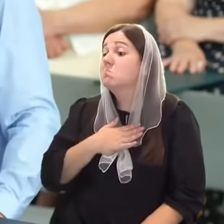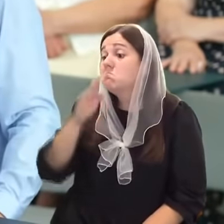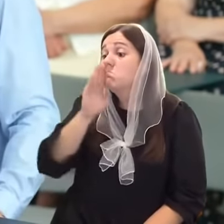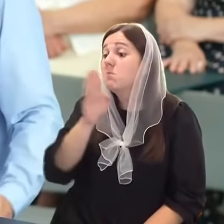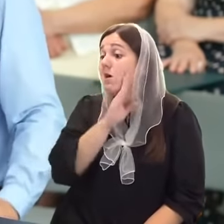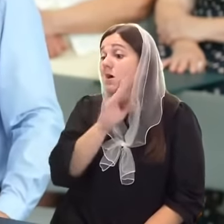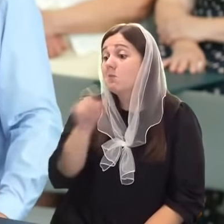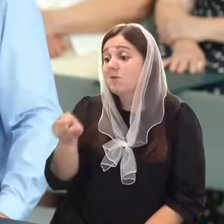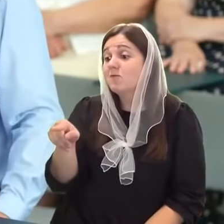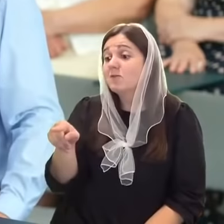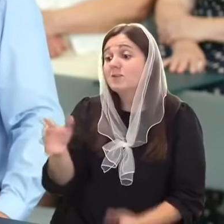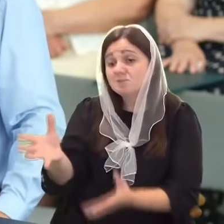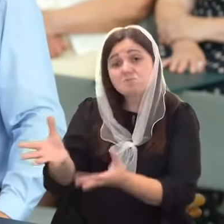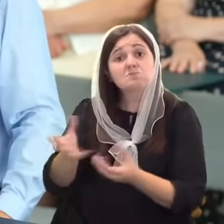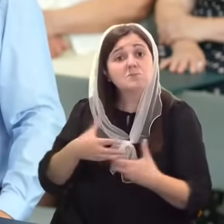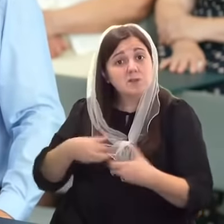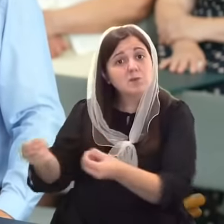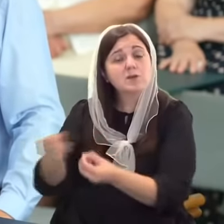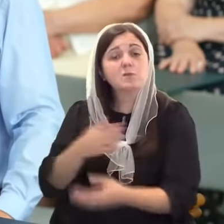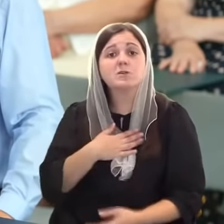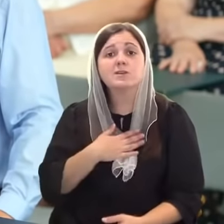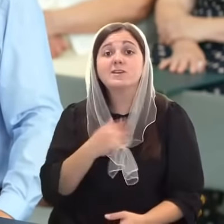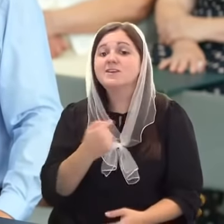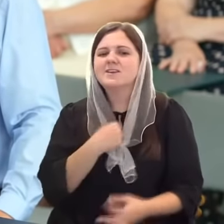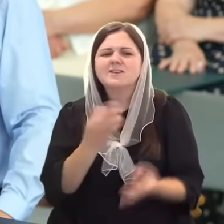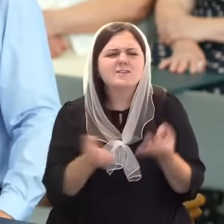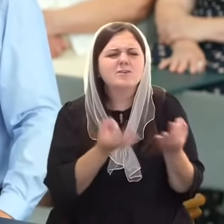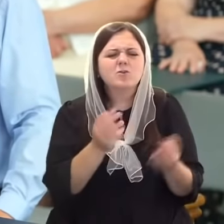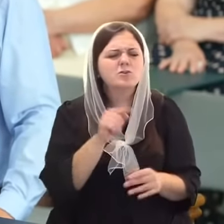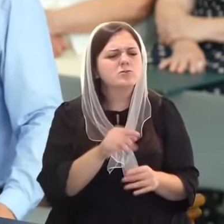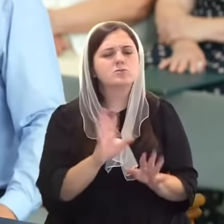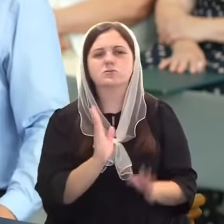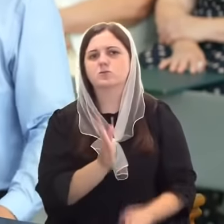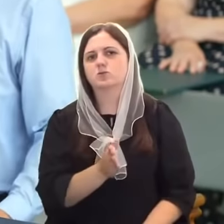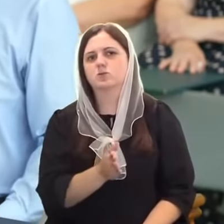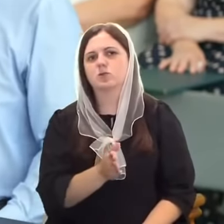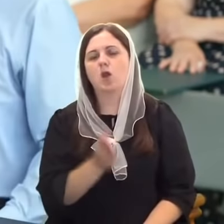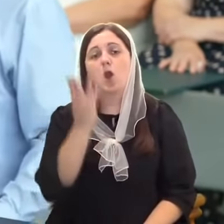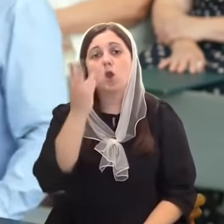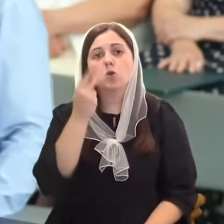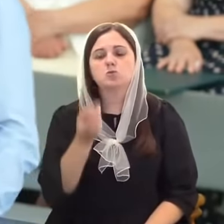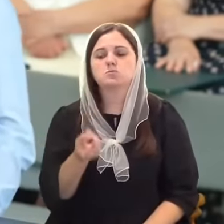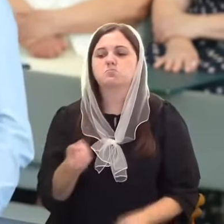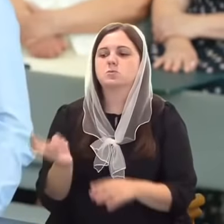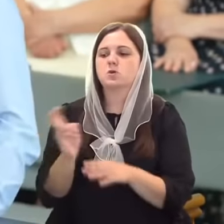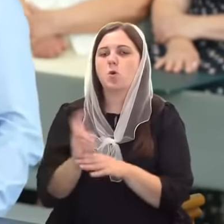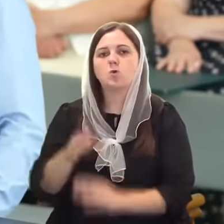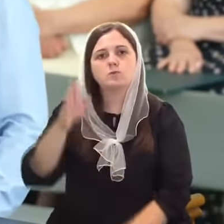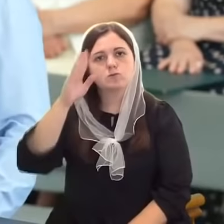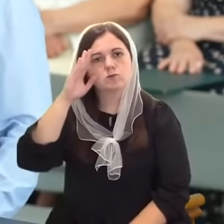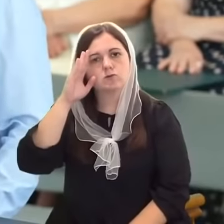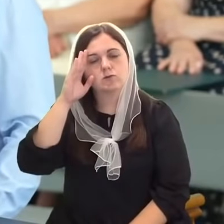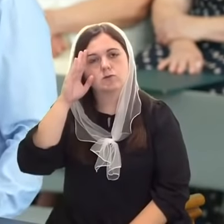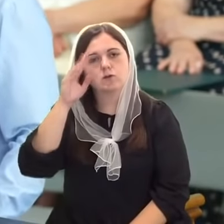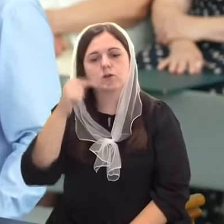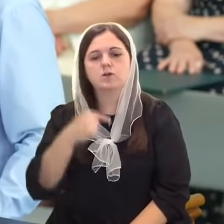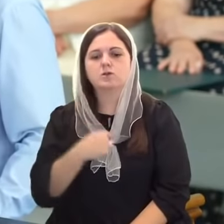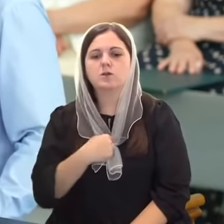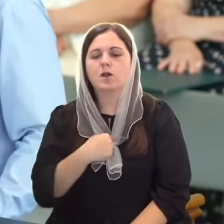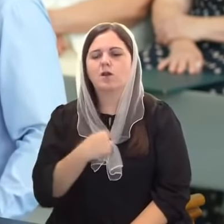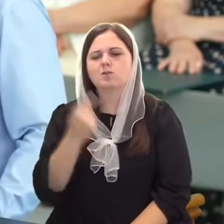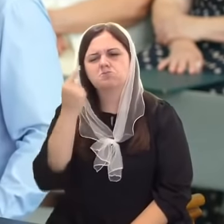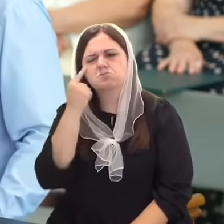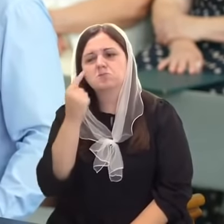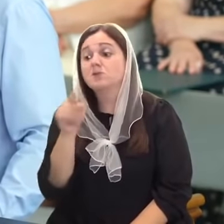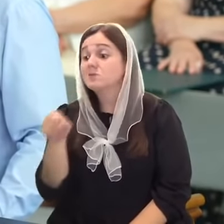это моя мама, она заберет меня, и я никогда здесь не буду. Когда заходил мужчина, я думал, наверное,